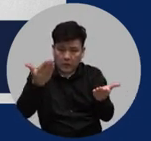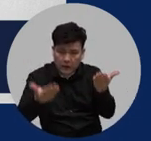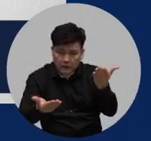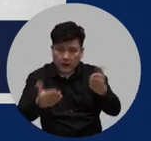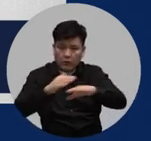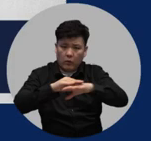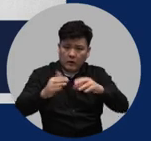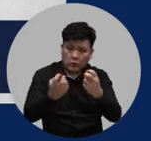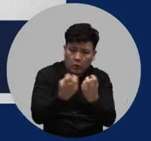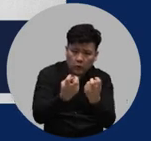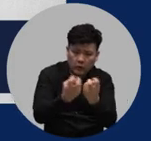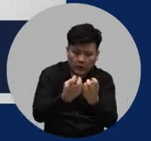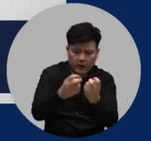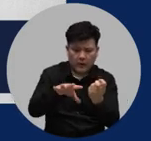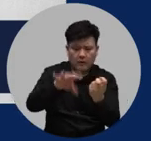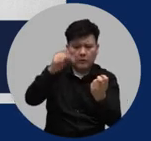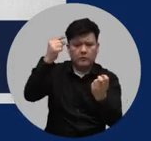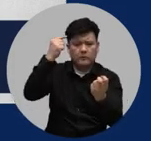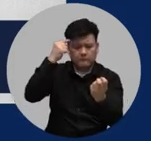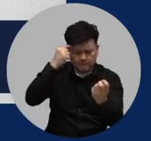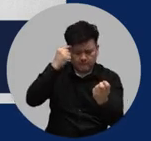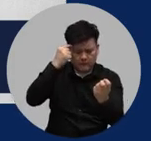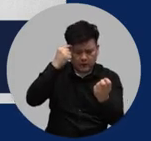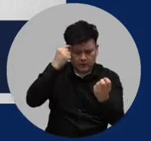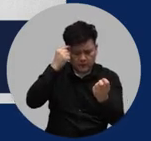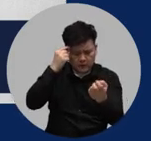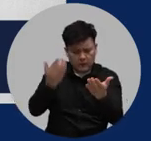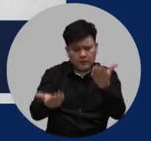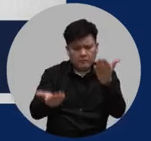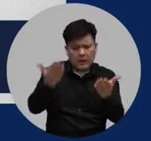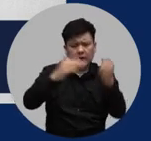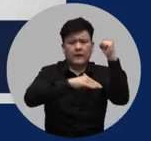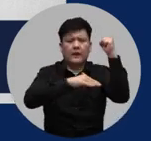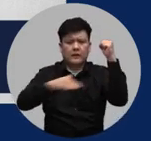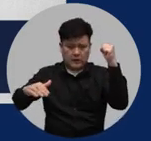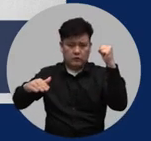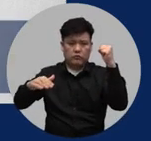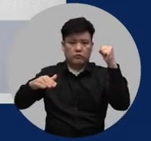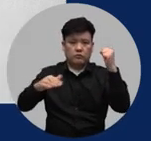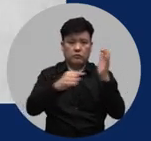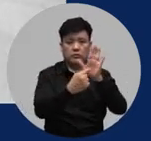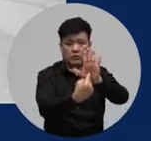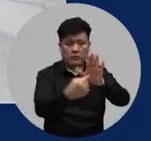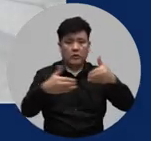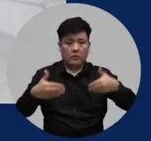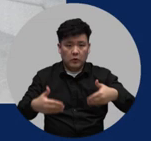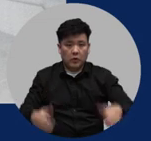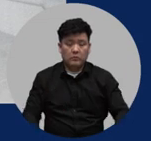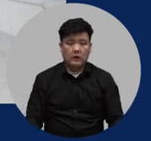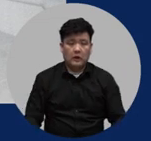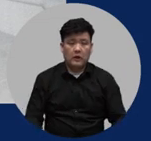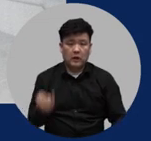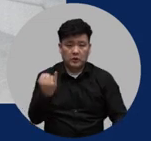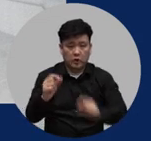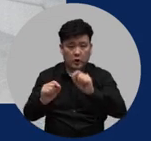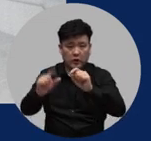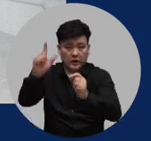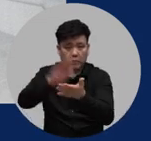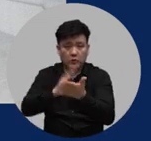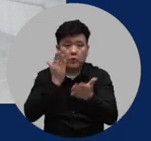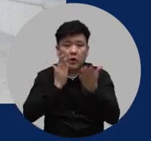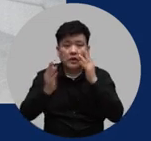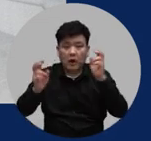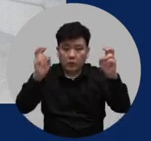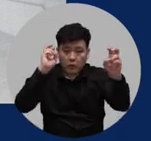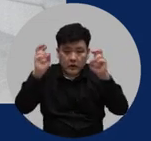판단하고 대응하였을 것인가를 고려하여 판단 기준으로 삼아야 합니다. 여성이 많은 화장품 회사에